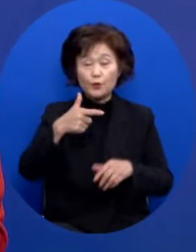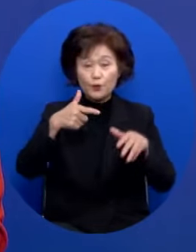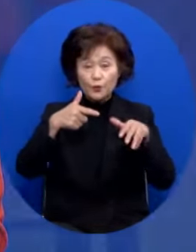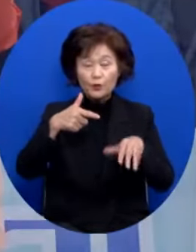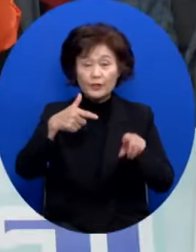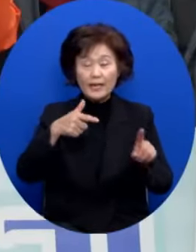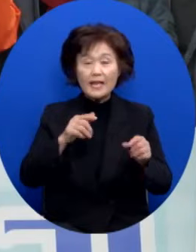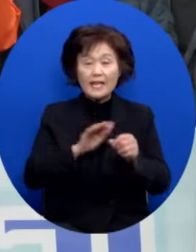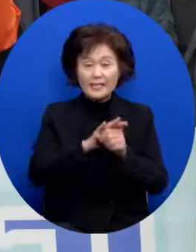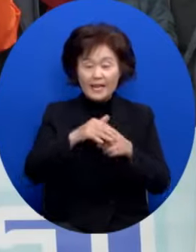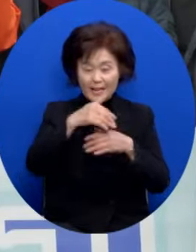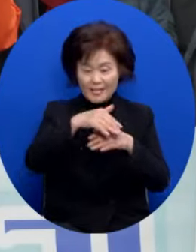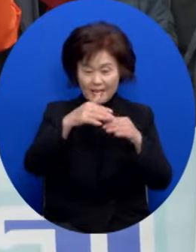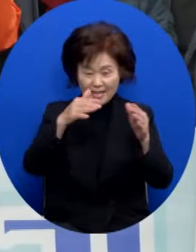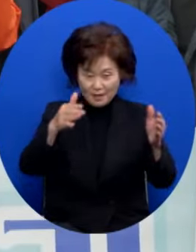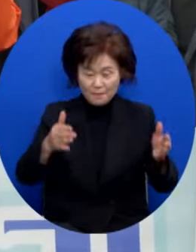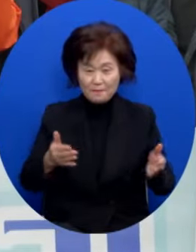열었습니다.